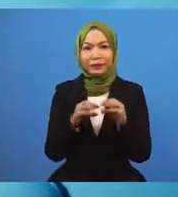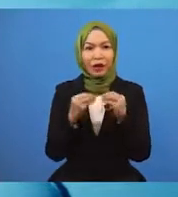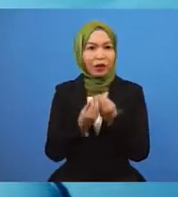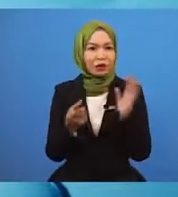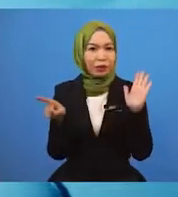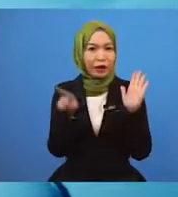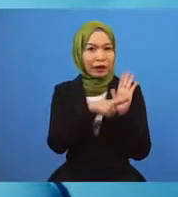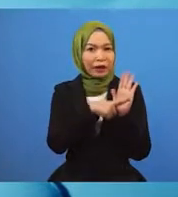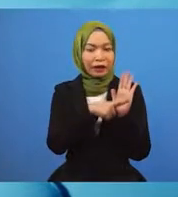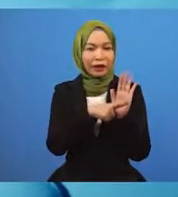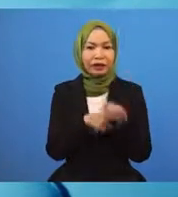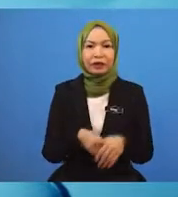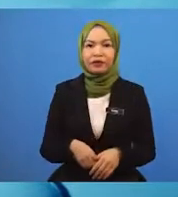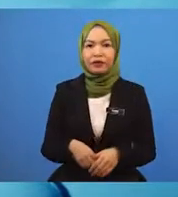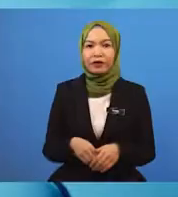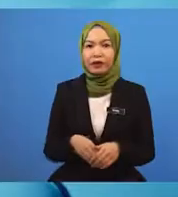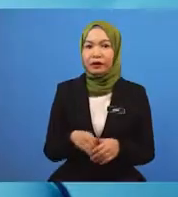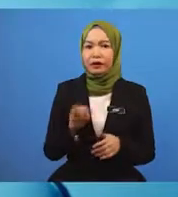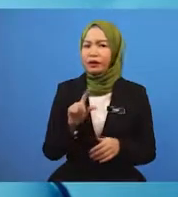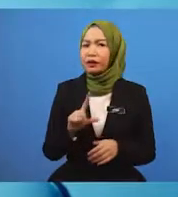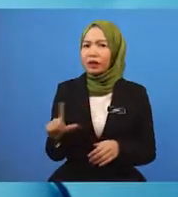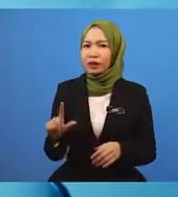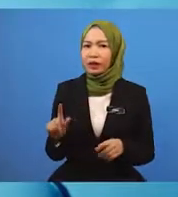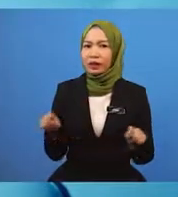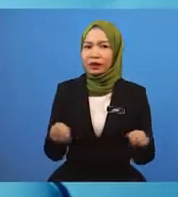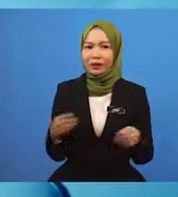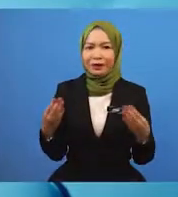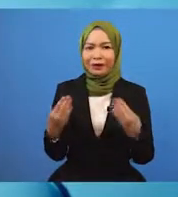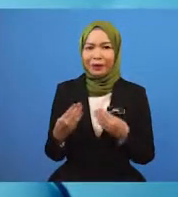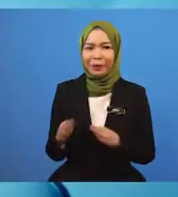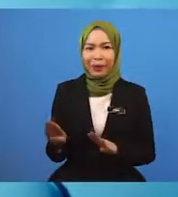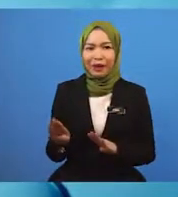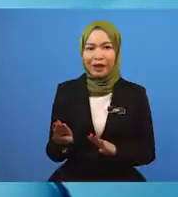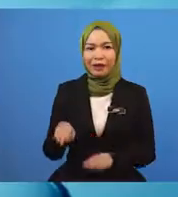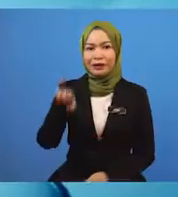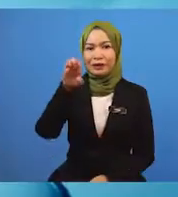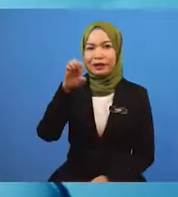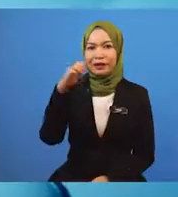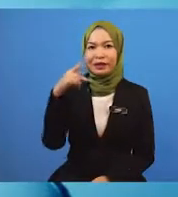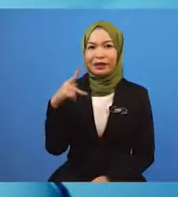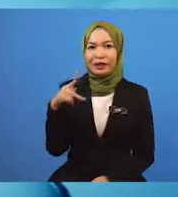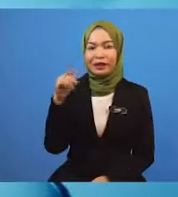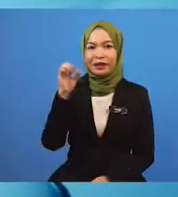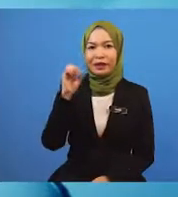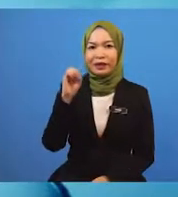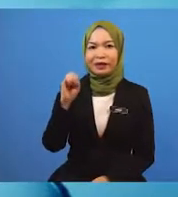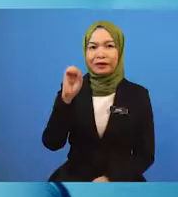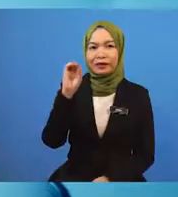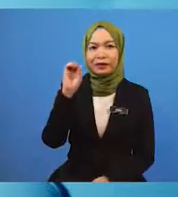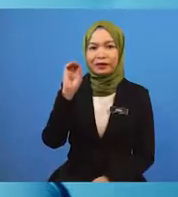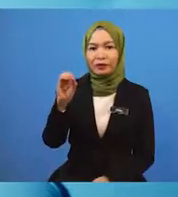balas ini adalah tindak balas eksotermik, di mana haba dibebaskan